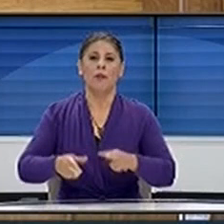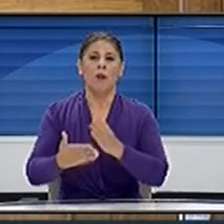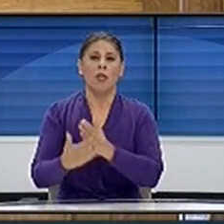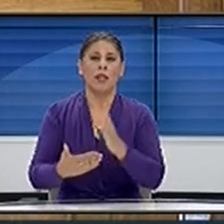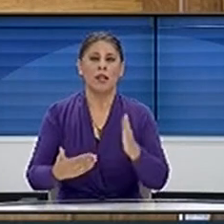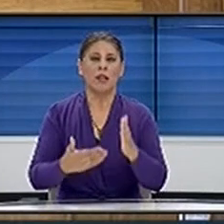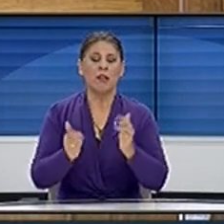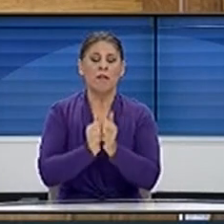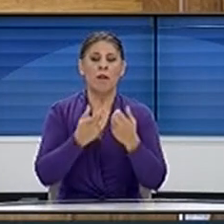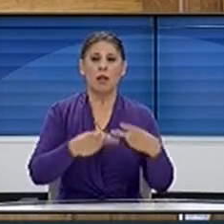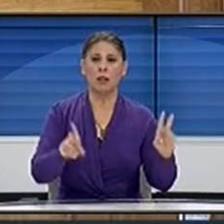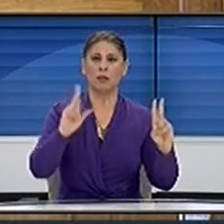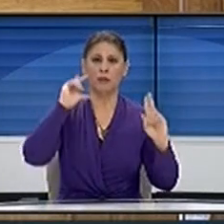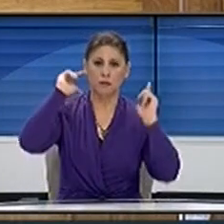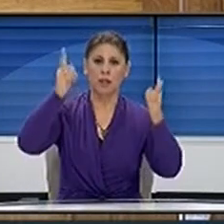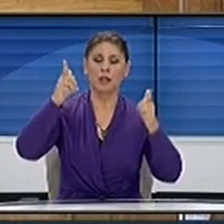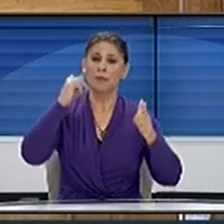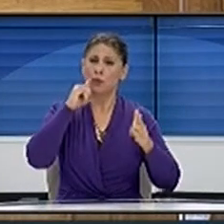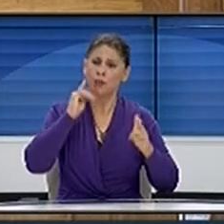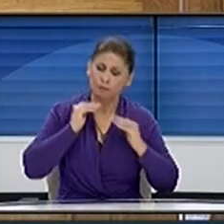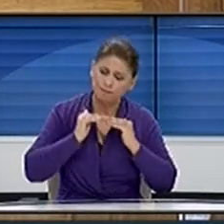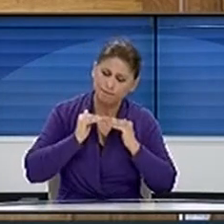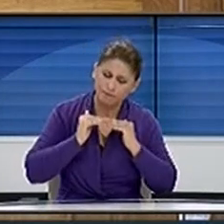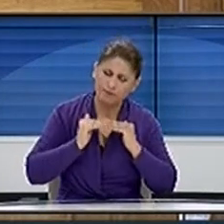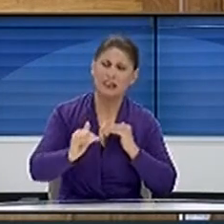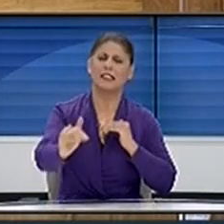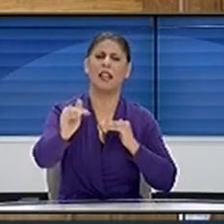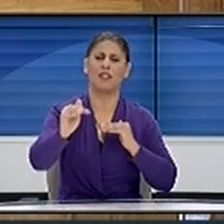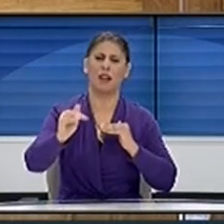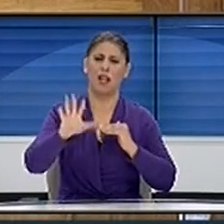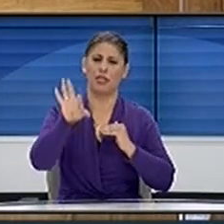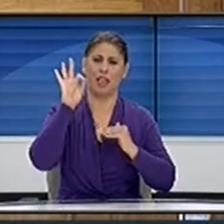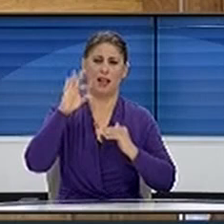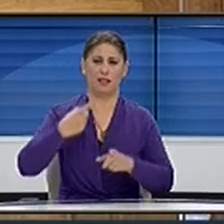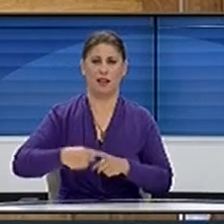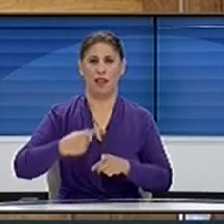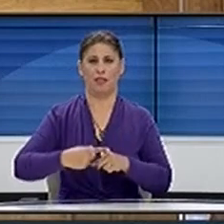δυτικής φιλελεύθερης δημοκρατίας, τον οποίο σταθερά έχει επιλέξει η πατρίδα μας.